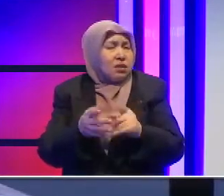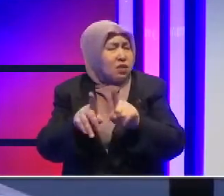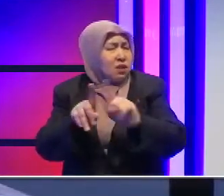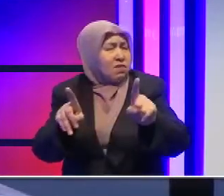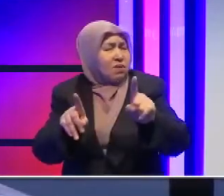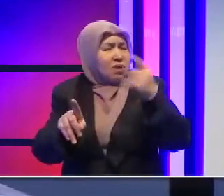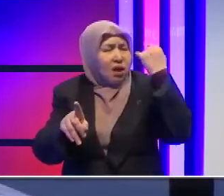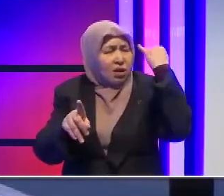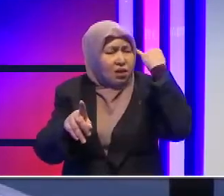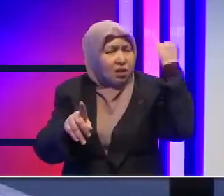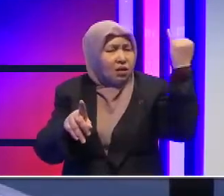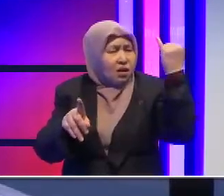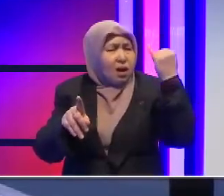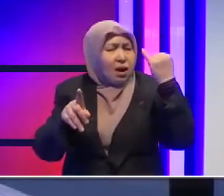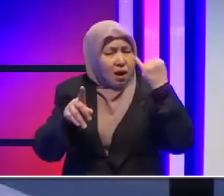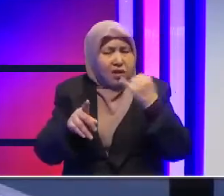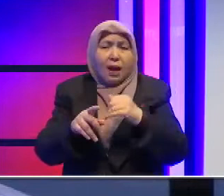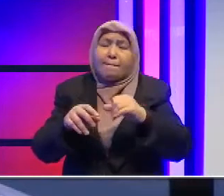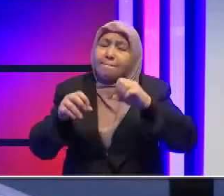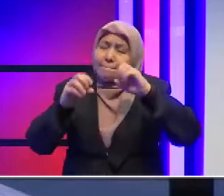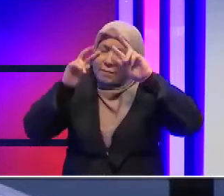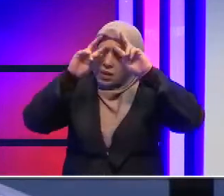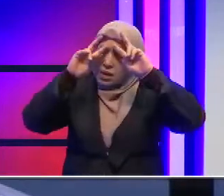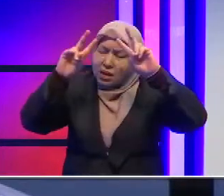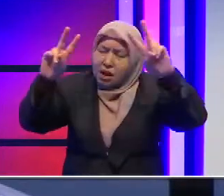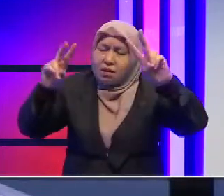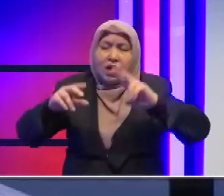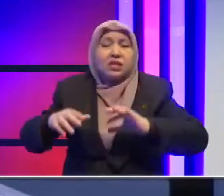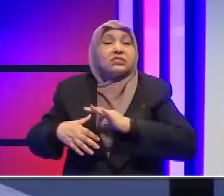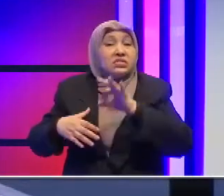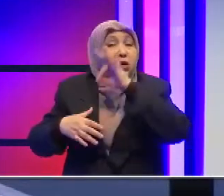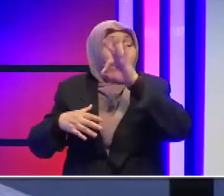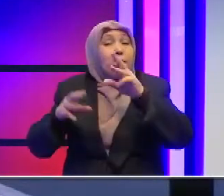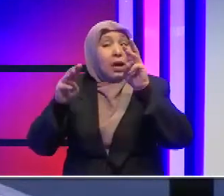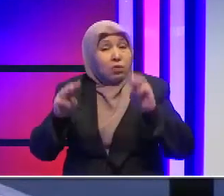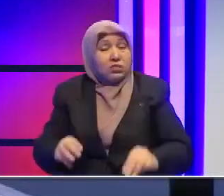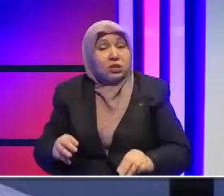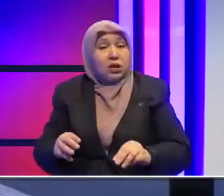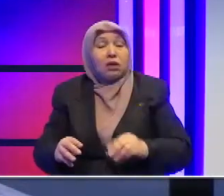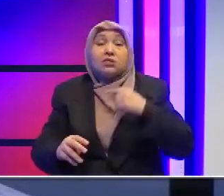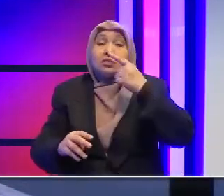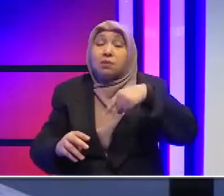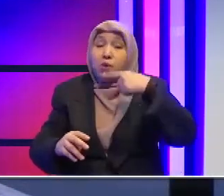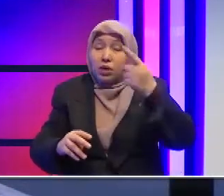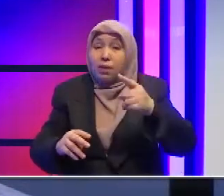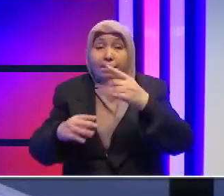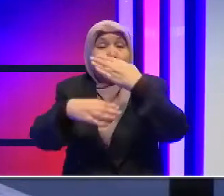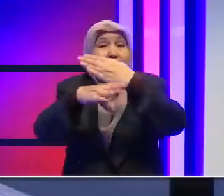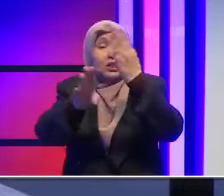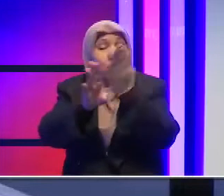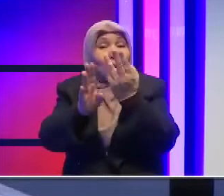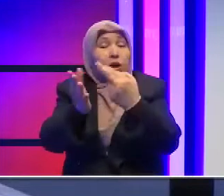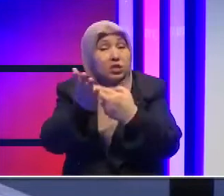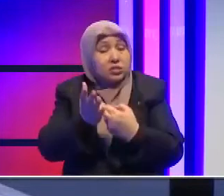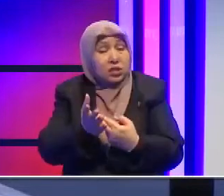menyeluruh dan insya Allah ianya perspektif yang mendamaikan semua jiwa manusia. Antaranya disebutkan salah satu daripada bentuk-bentuk rezeki